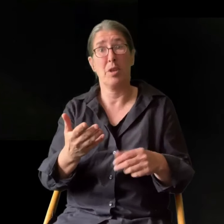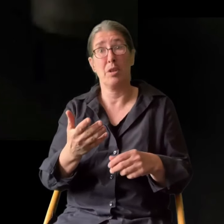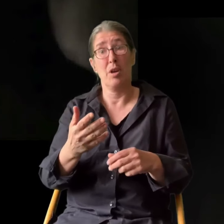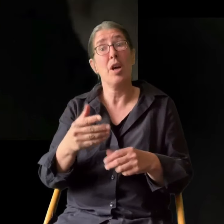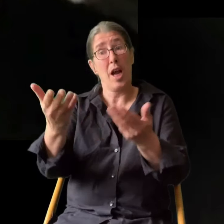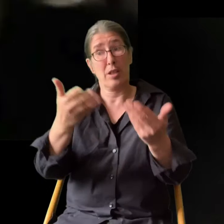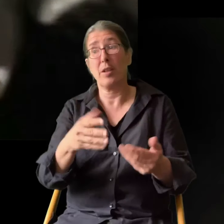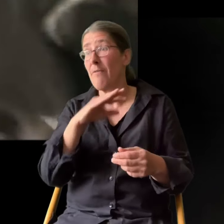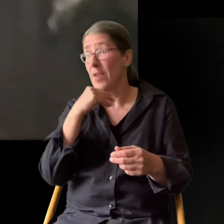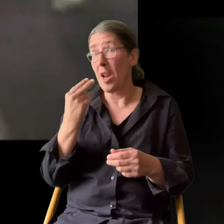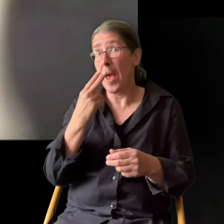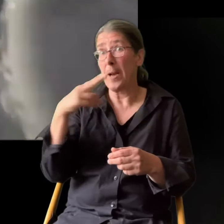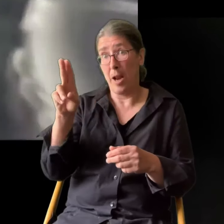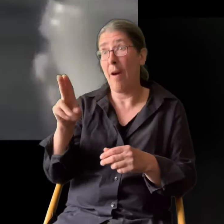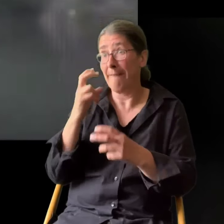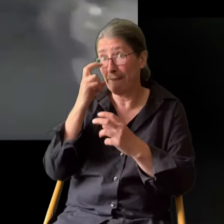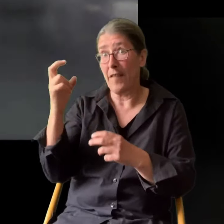Hitlers.